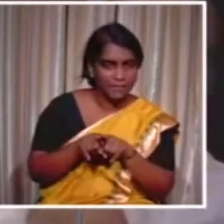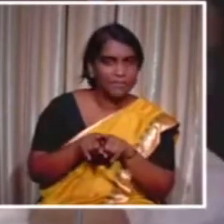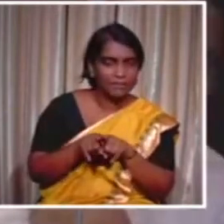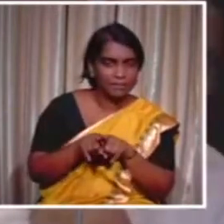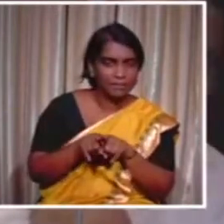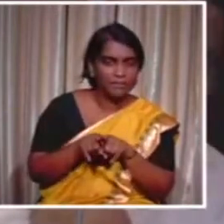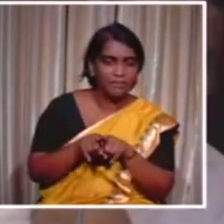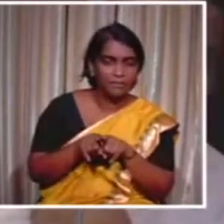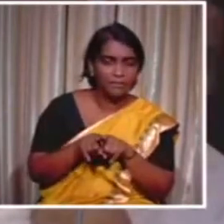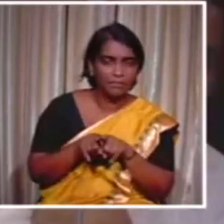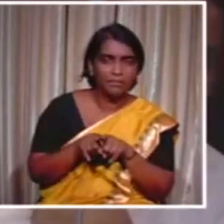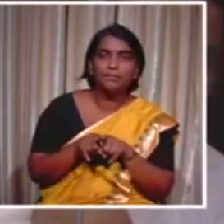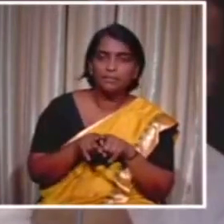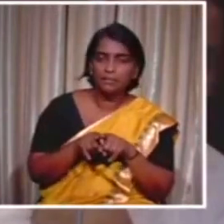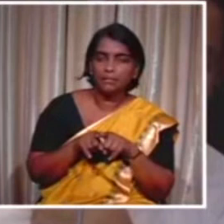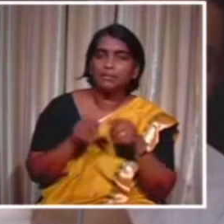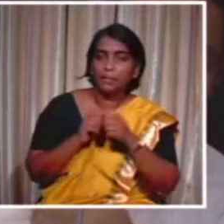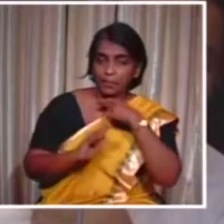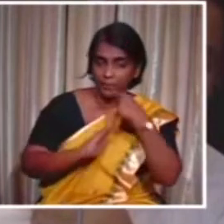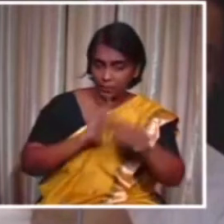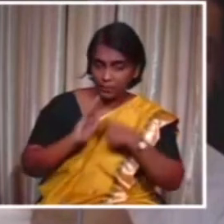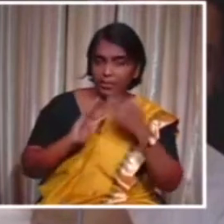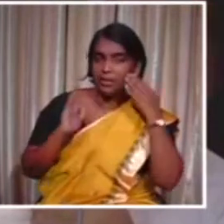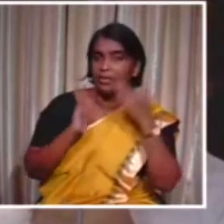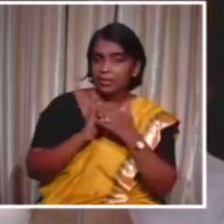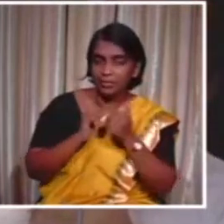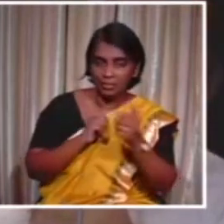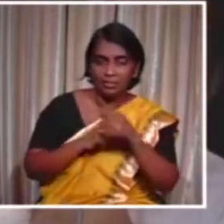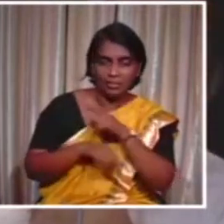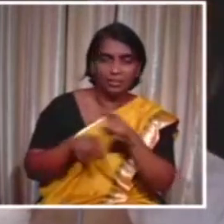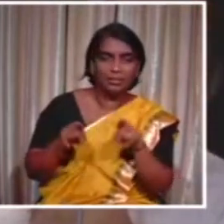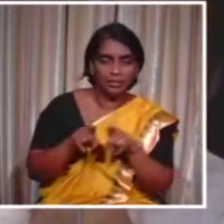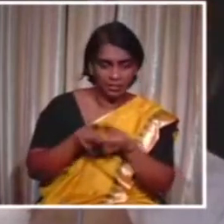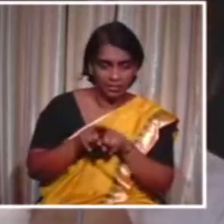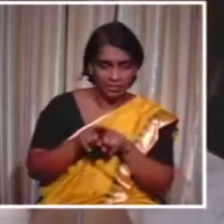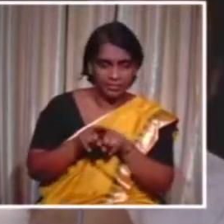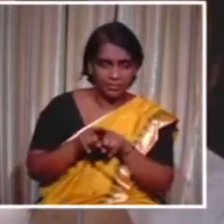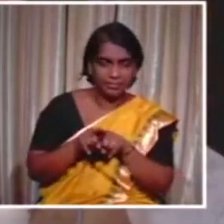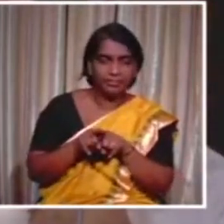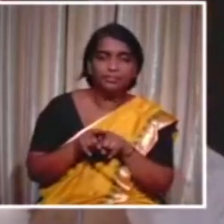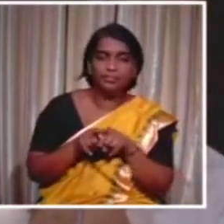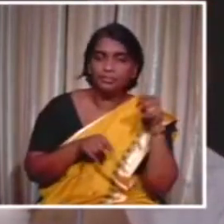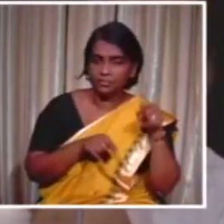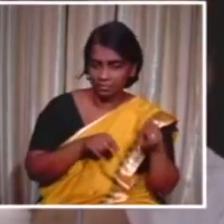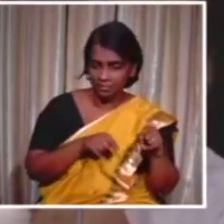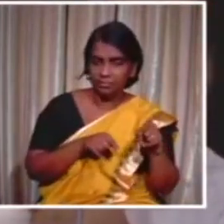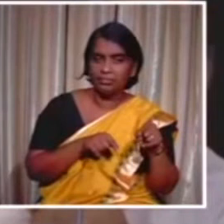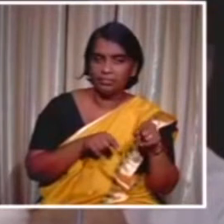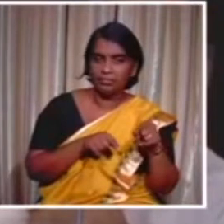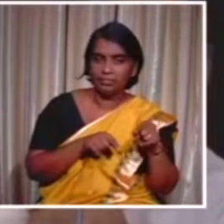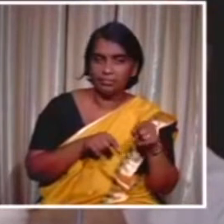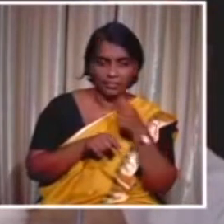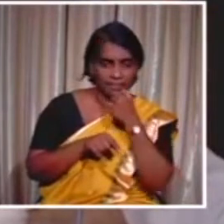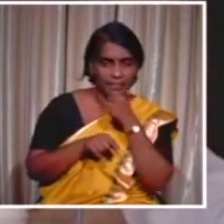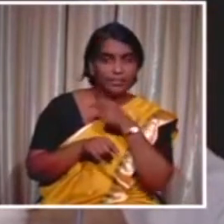හැටියට අපි ශ්‍රී ලංකා පොදු ජන පෙරමුණ කියන පක්ෂය හැටියට අපි ඒ පක්ෂේ හැටියට අපි කිව්වා හොඳයි දැන්